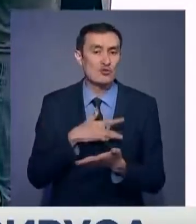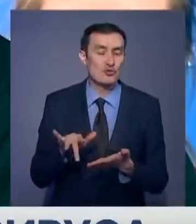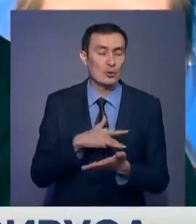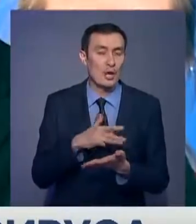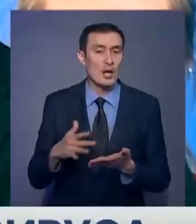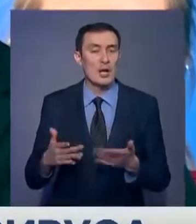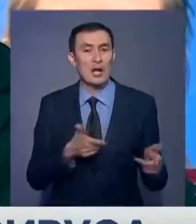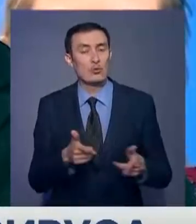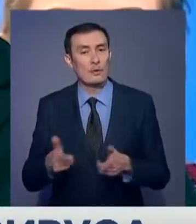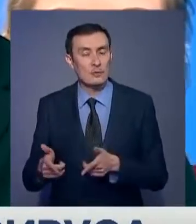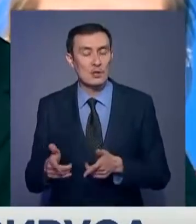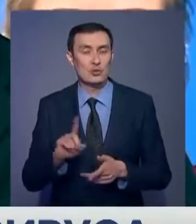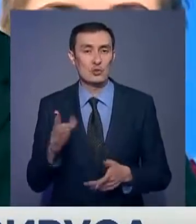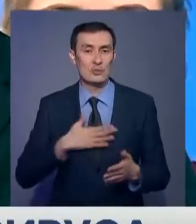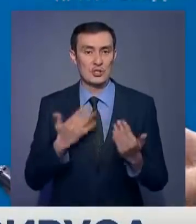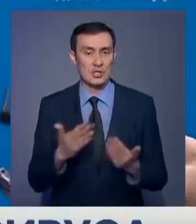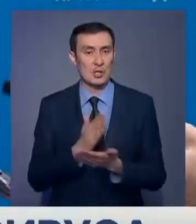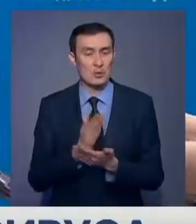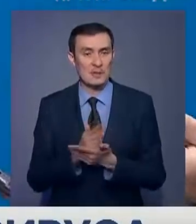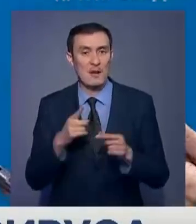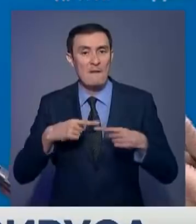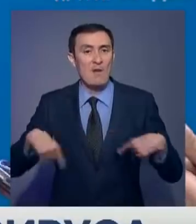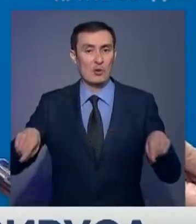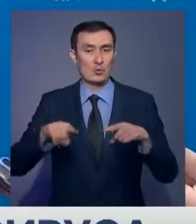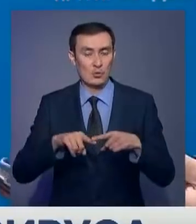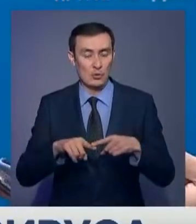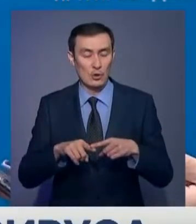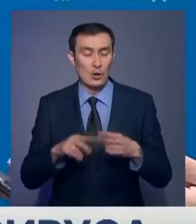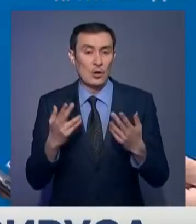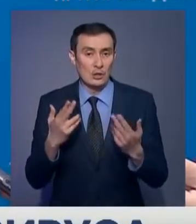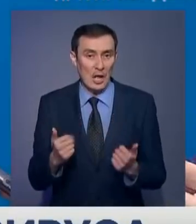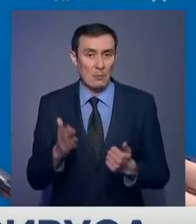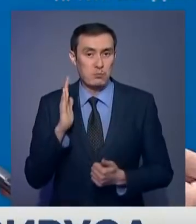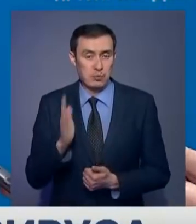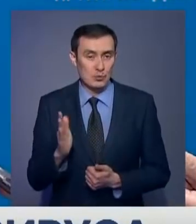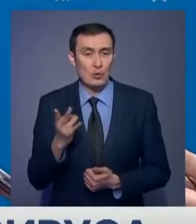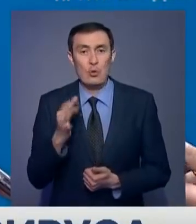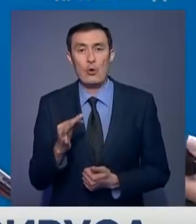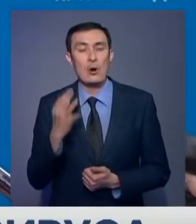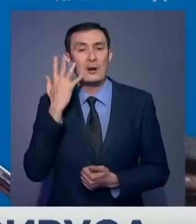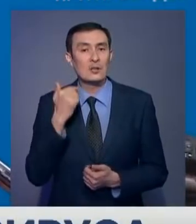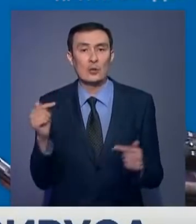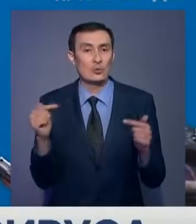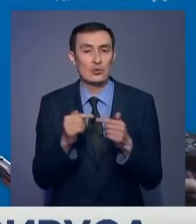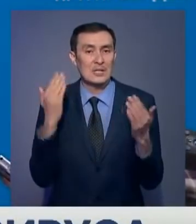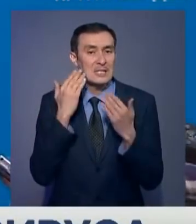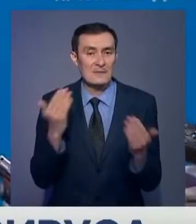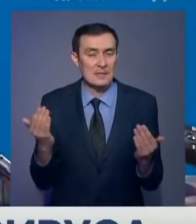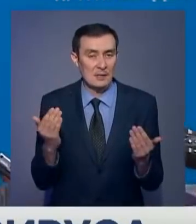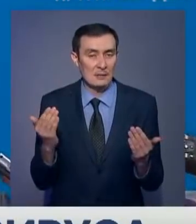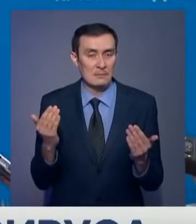что мы сейчас находимся действительно в кольце, это будет, вот, но когда это неизвестно.